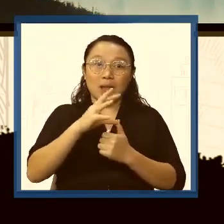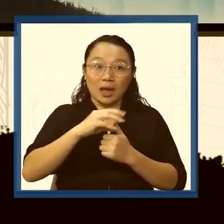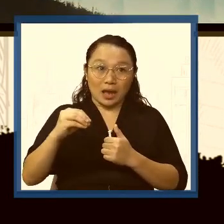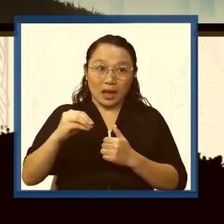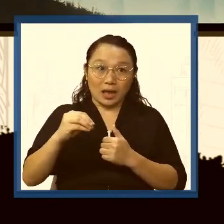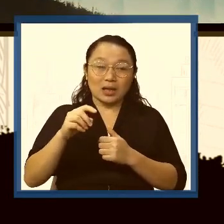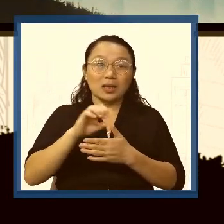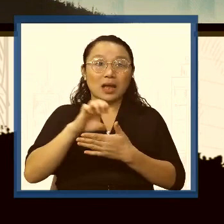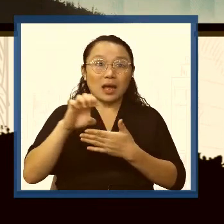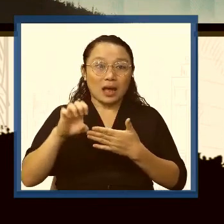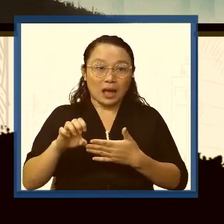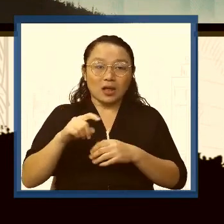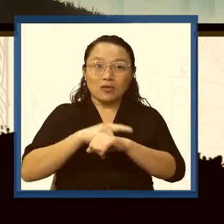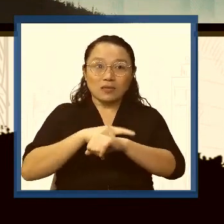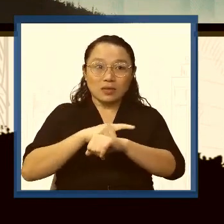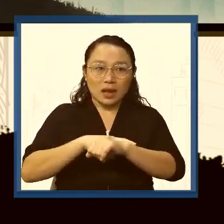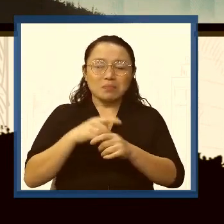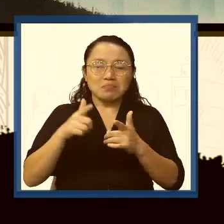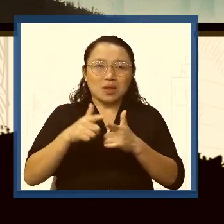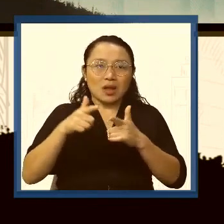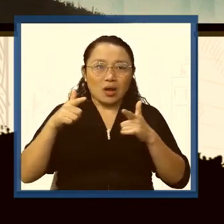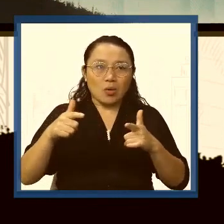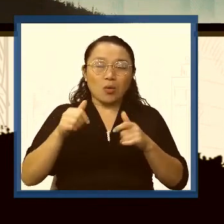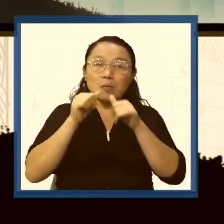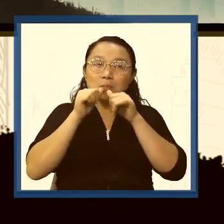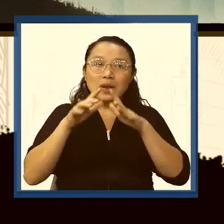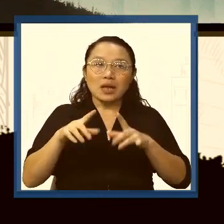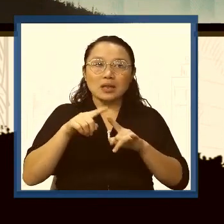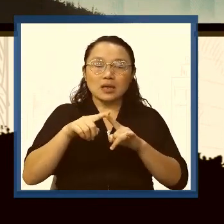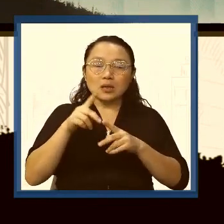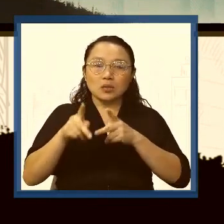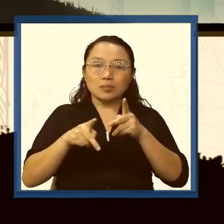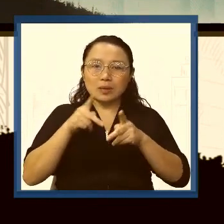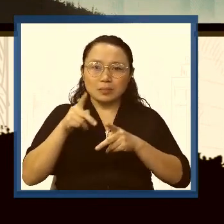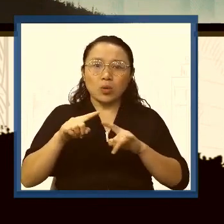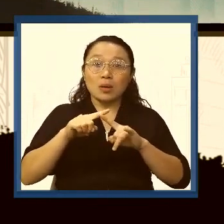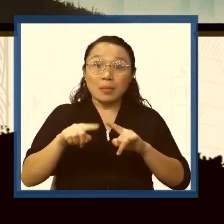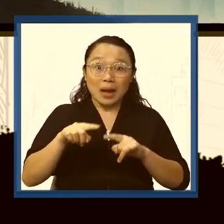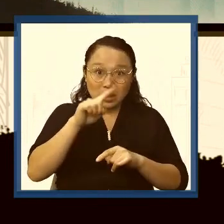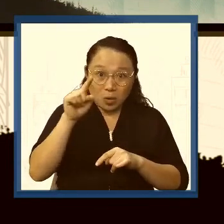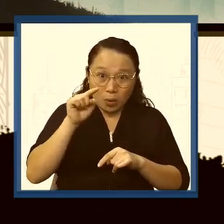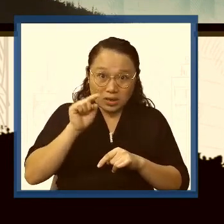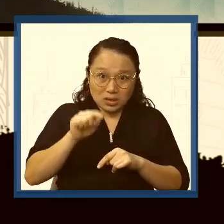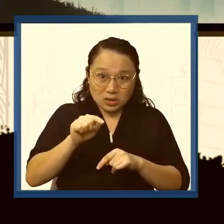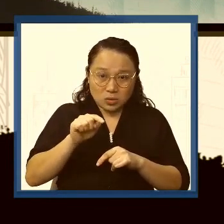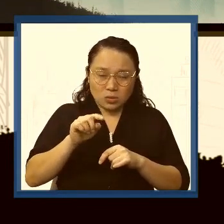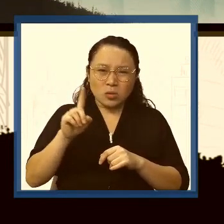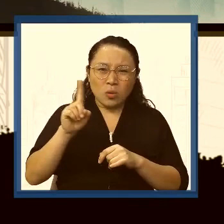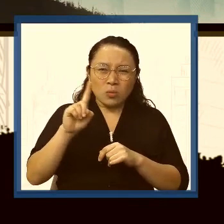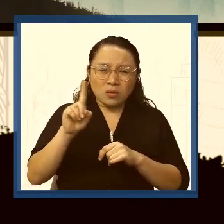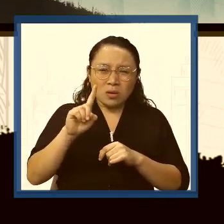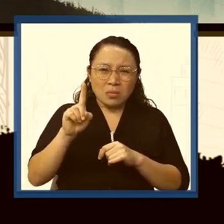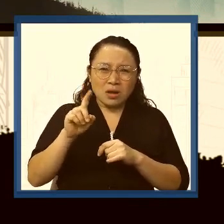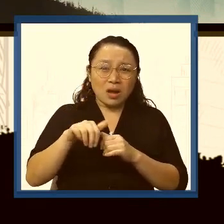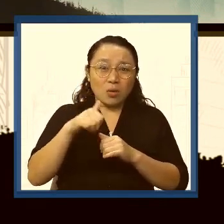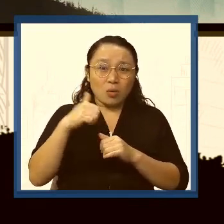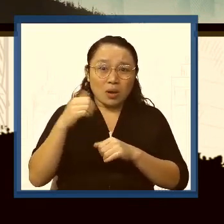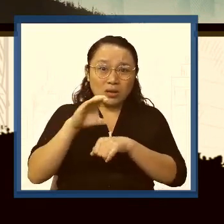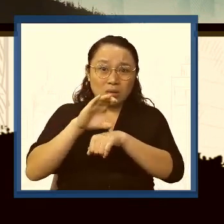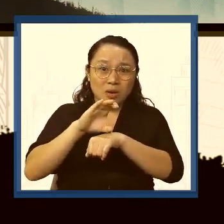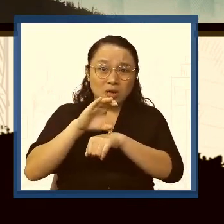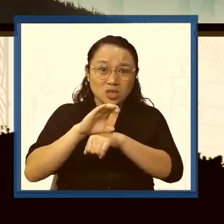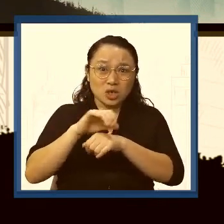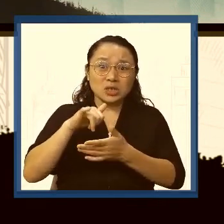kasuguan, dako og panalangin alang sa makatauhan. Apa nang pangutana, unsa pa man ang uban pang ebidensya nga nasa